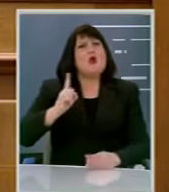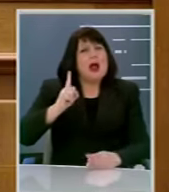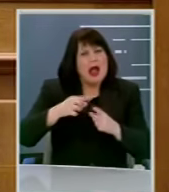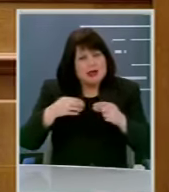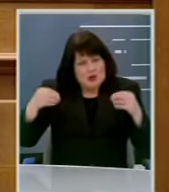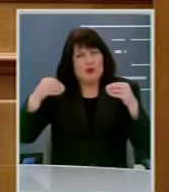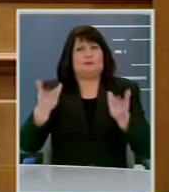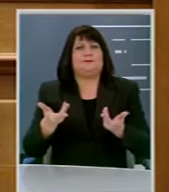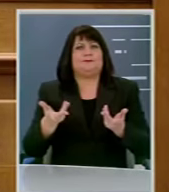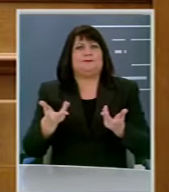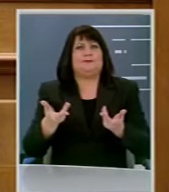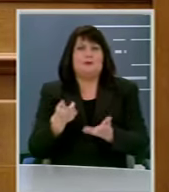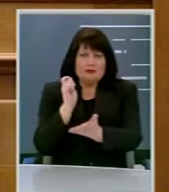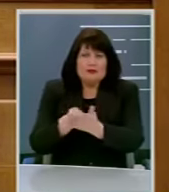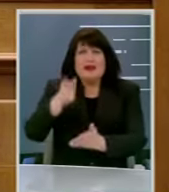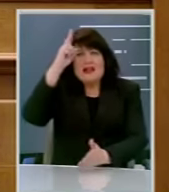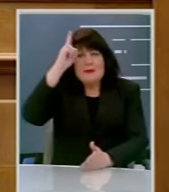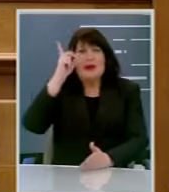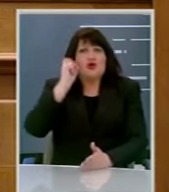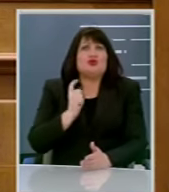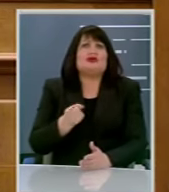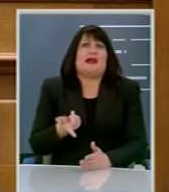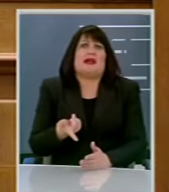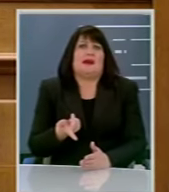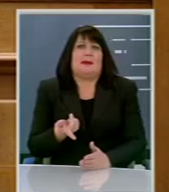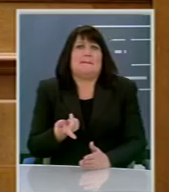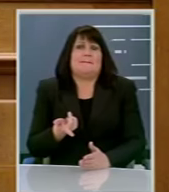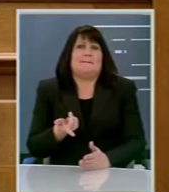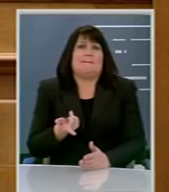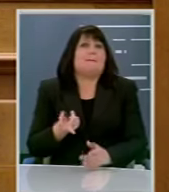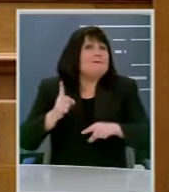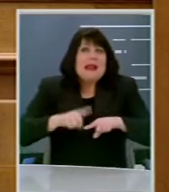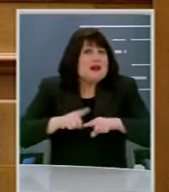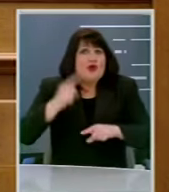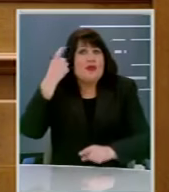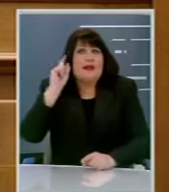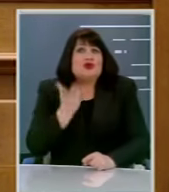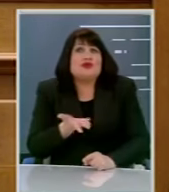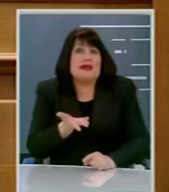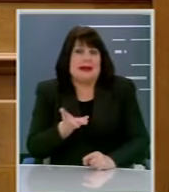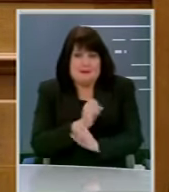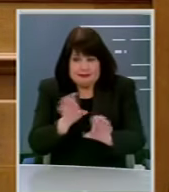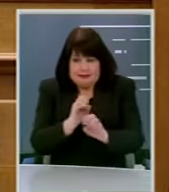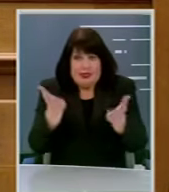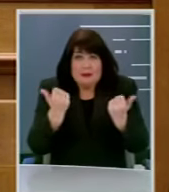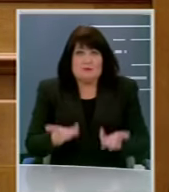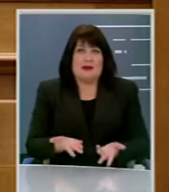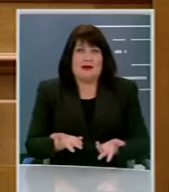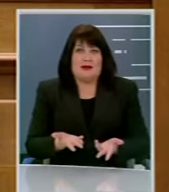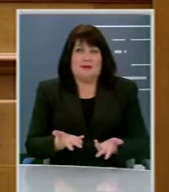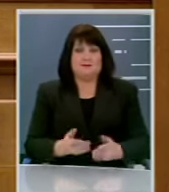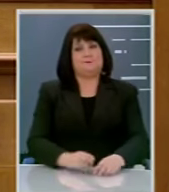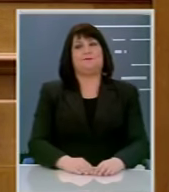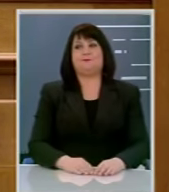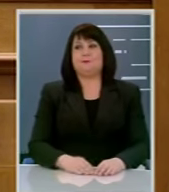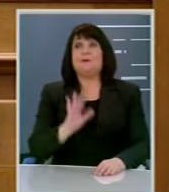αγοράσει γερμανικό λουκάνικο. Γιατί δεν έχουμε καταφέρει να το κάνουμε. Δεν έχουμε καταφέρει να το βάλουμε μέσα. Και αν θέλετε να ξέρετε, για